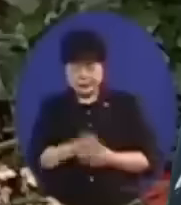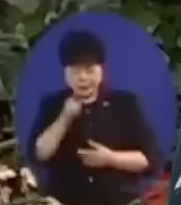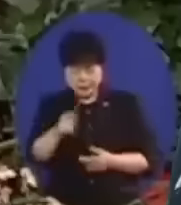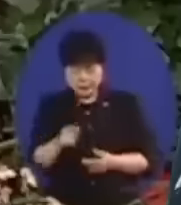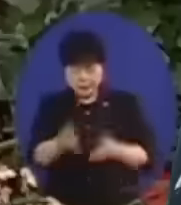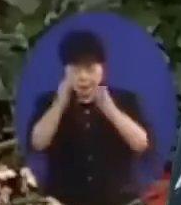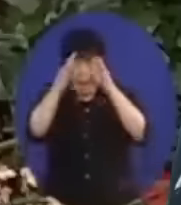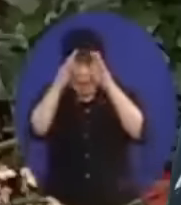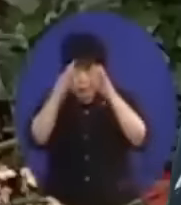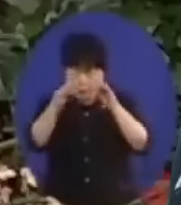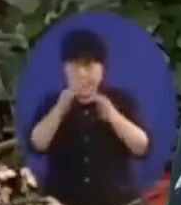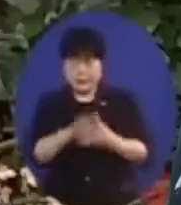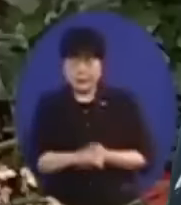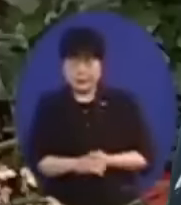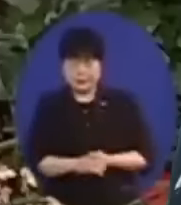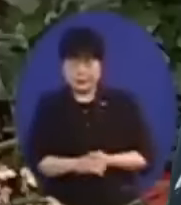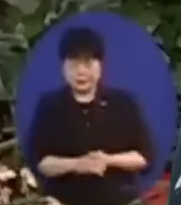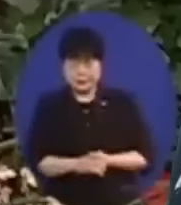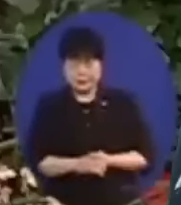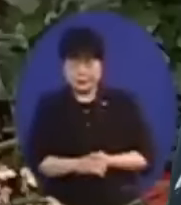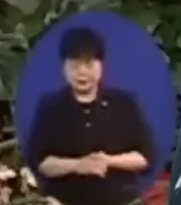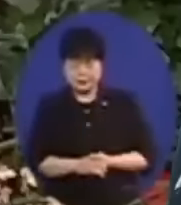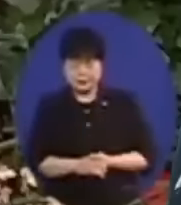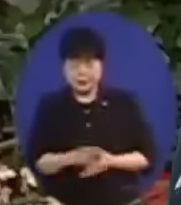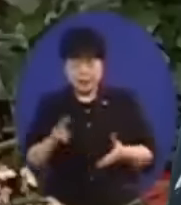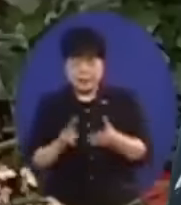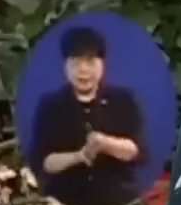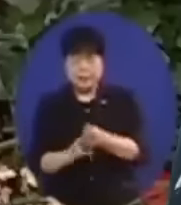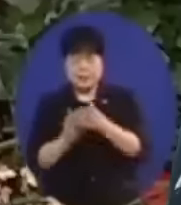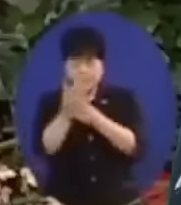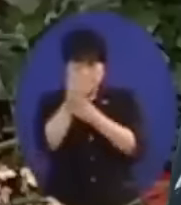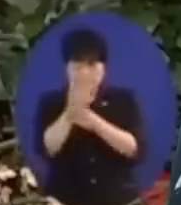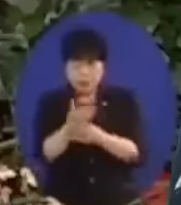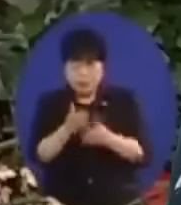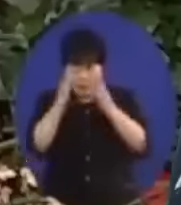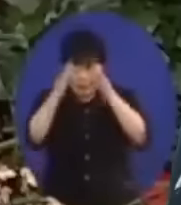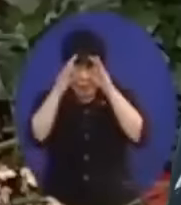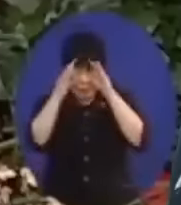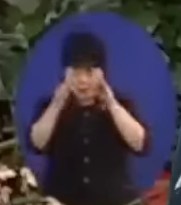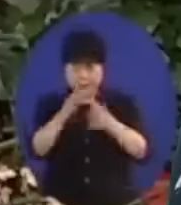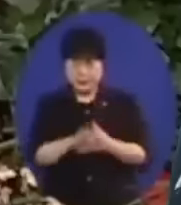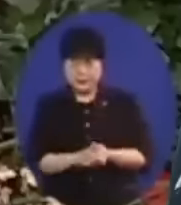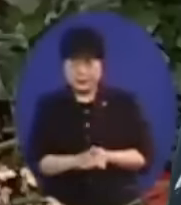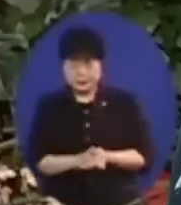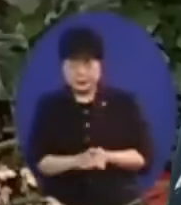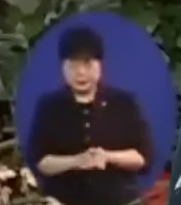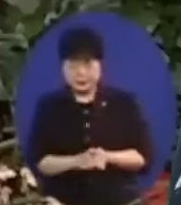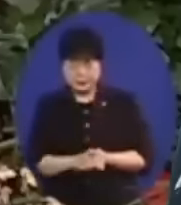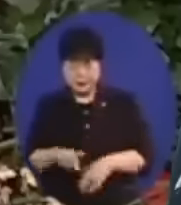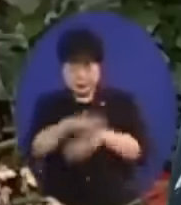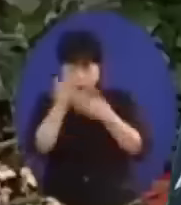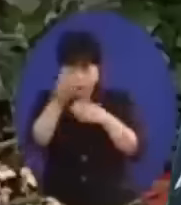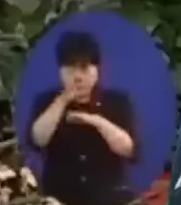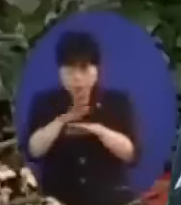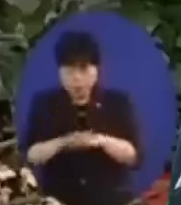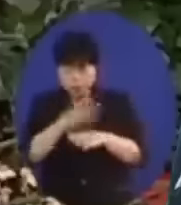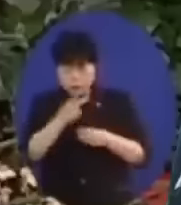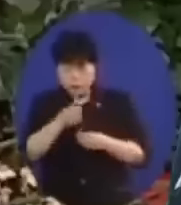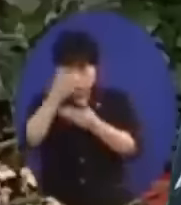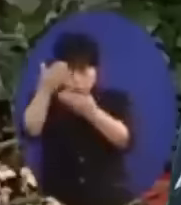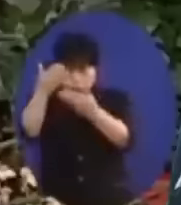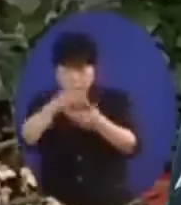늘 바라봅니다. 그 기적이 일어난 것을 늘 바라봅니다. 모든 성도들은